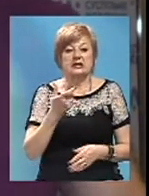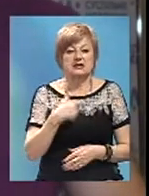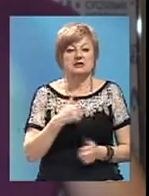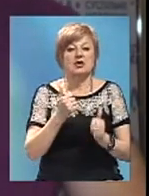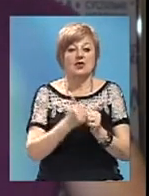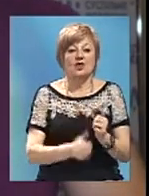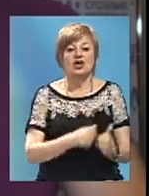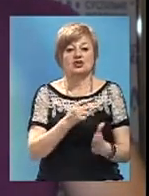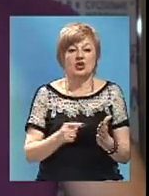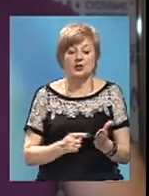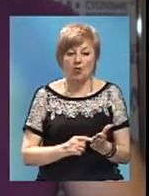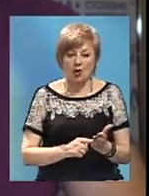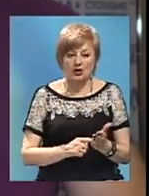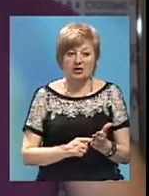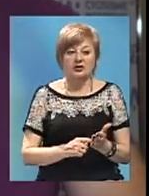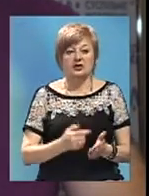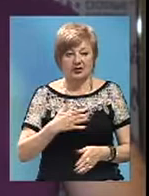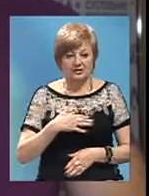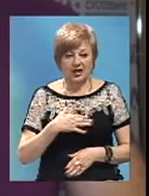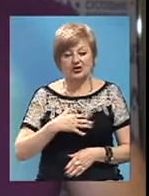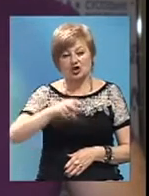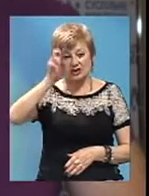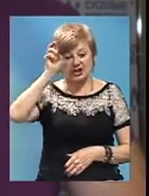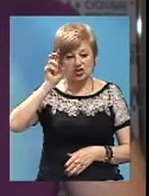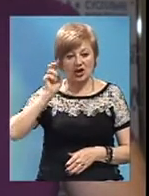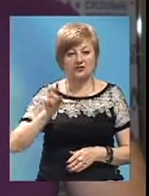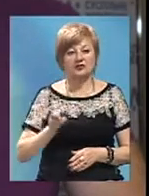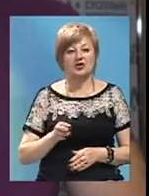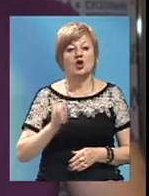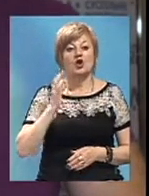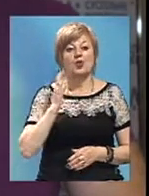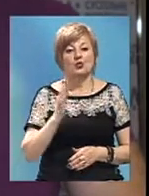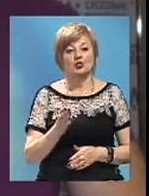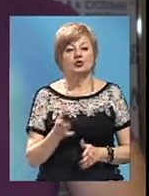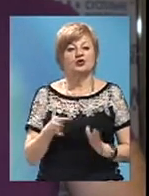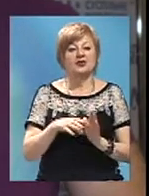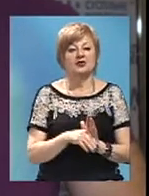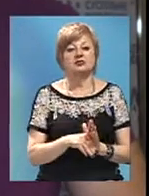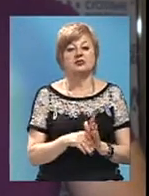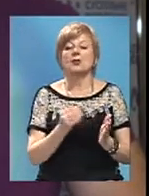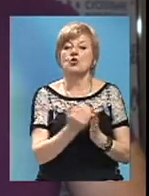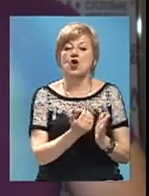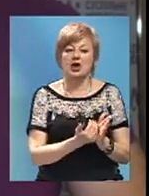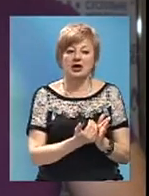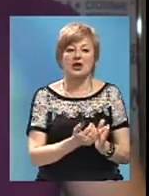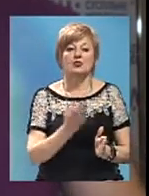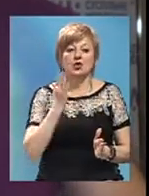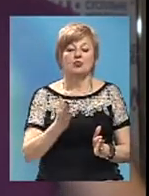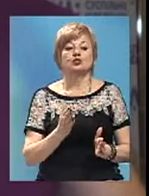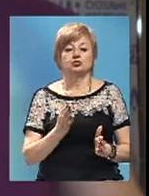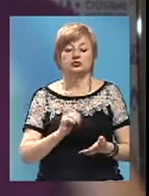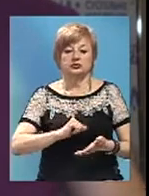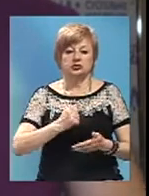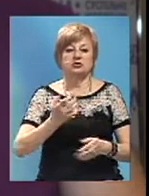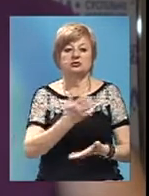кожному місті нашої держави буде втілюватись програма і буде підкріплення у